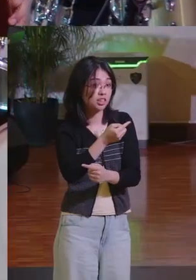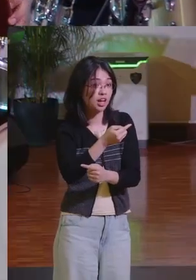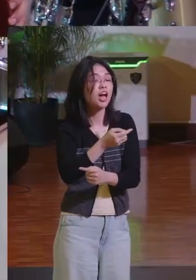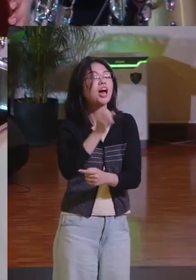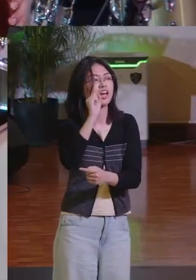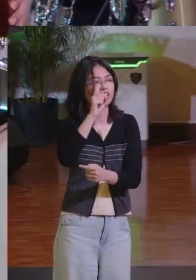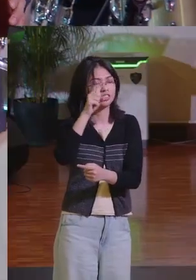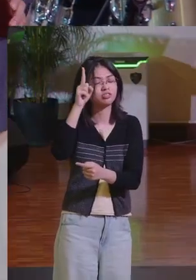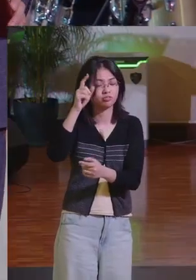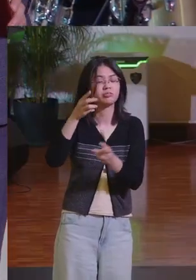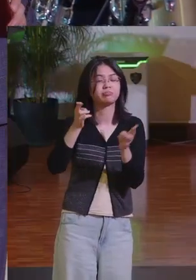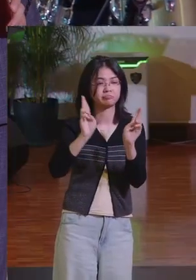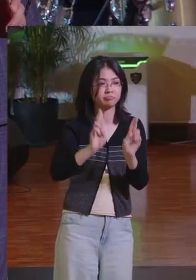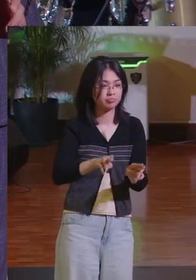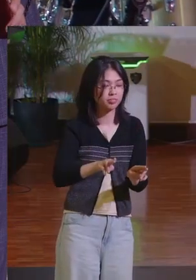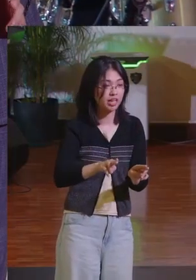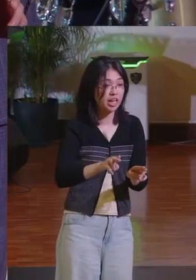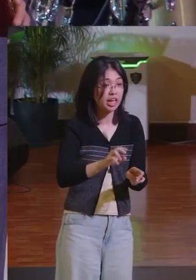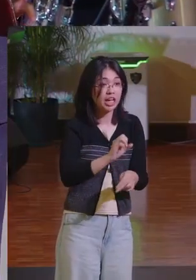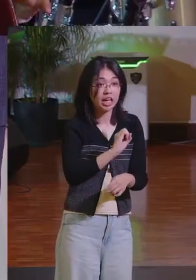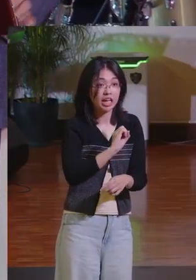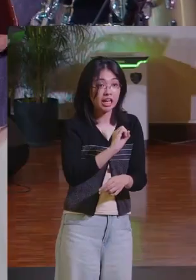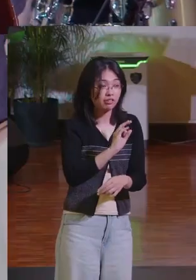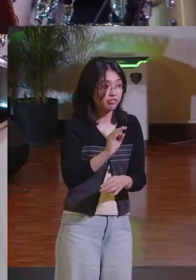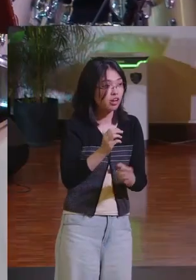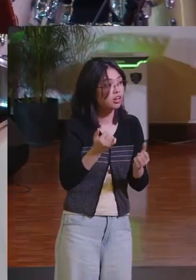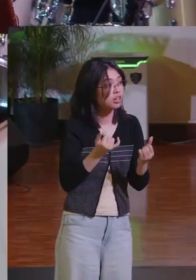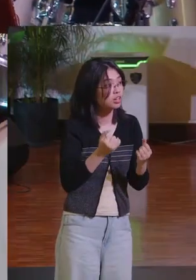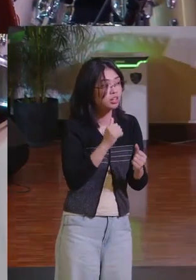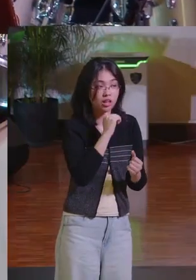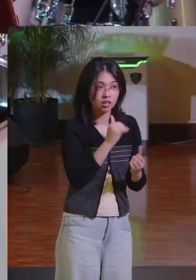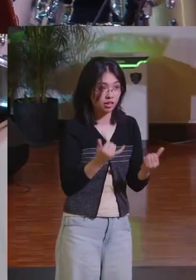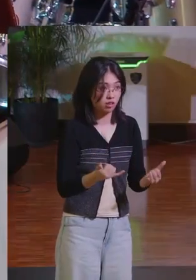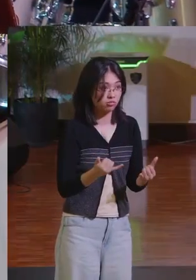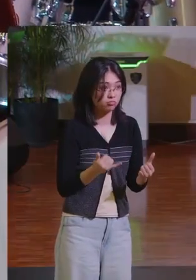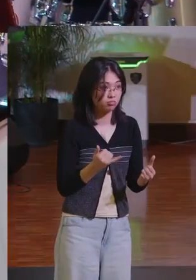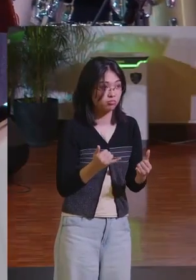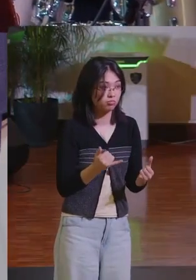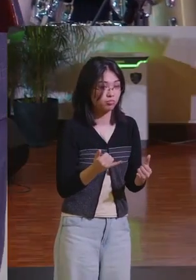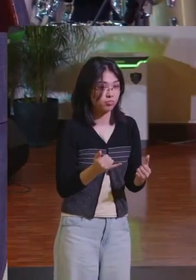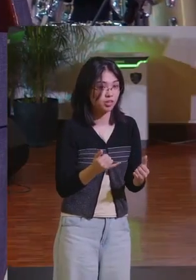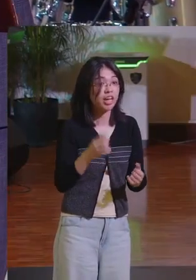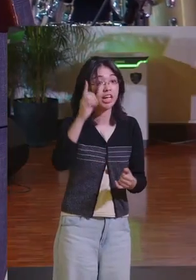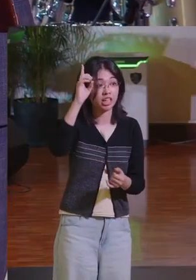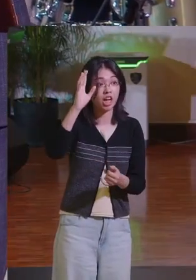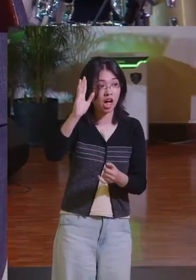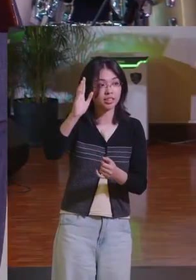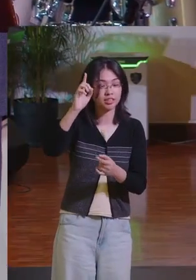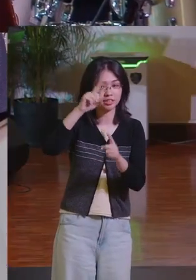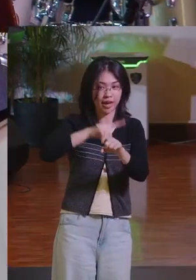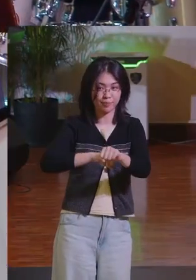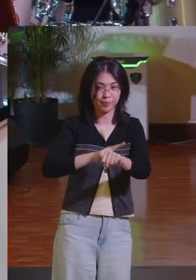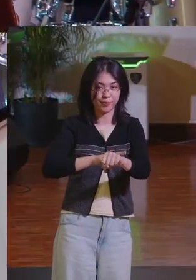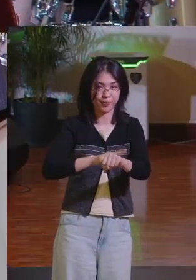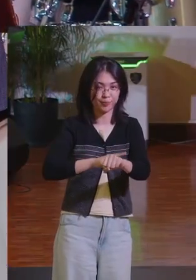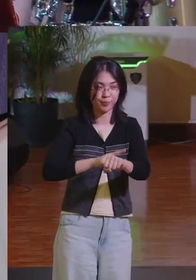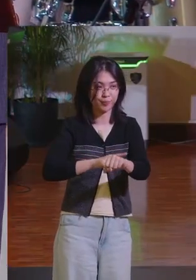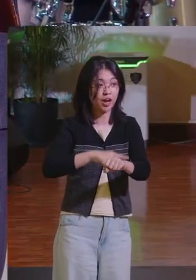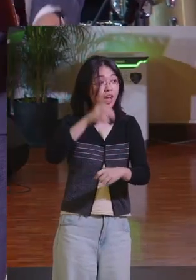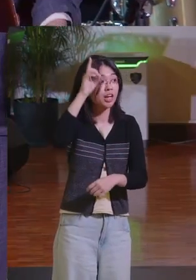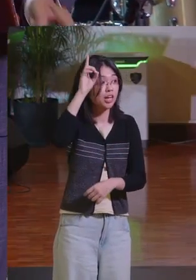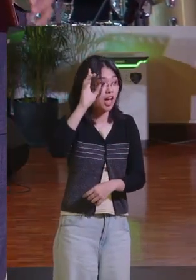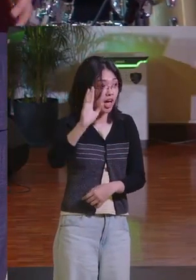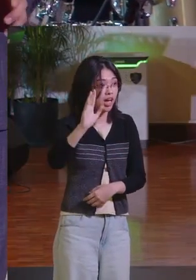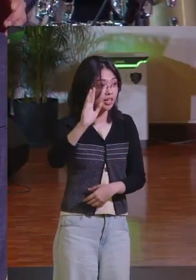it's not my timing, it is His timing. Balik po tayo kay Jonah. Ano po? God in His sovereign